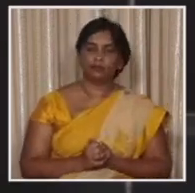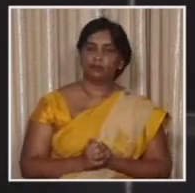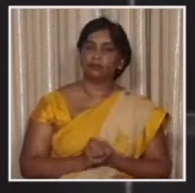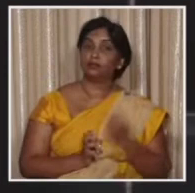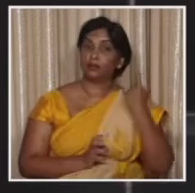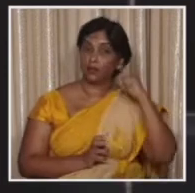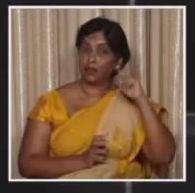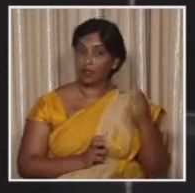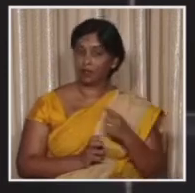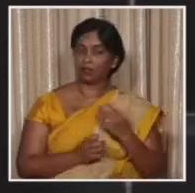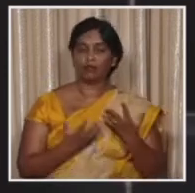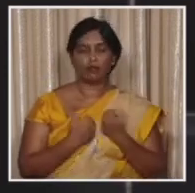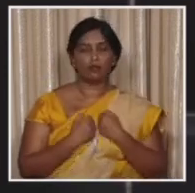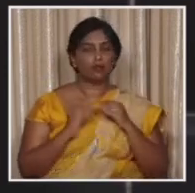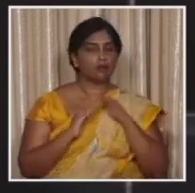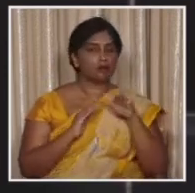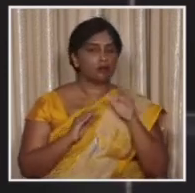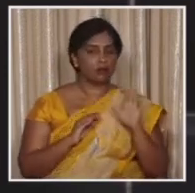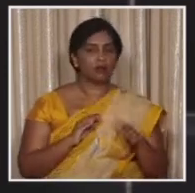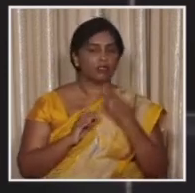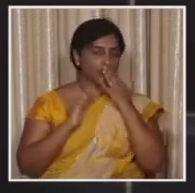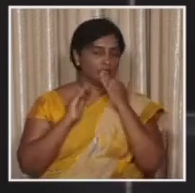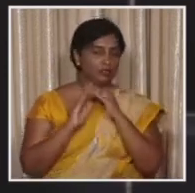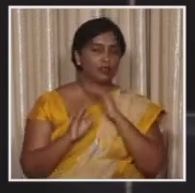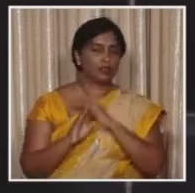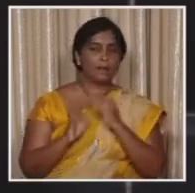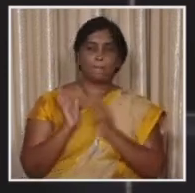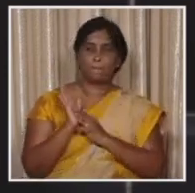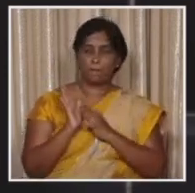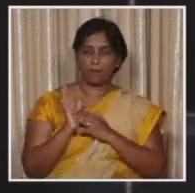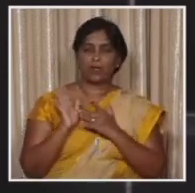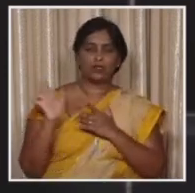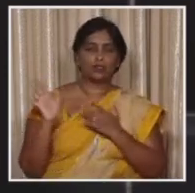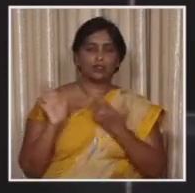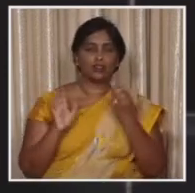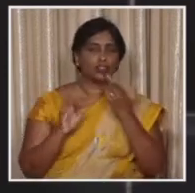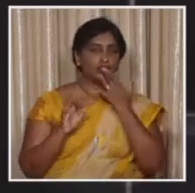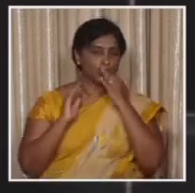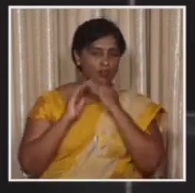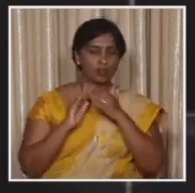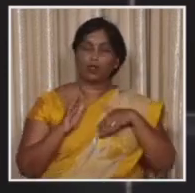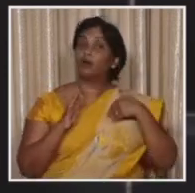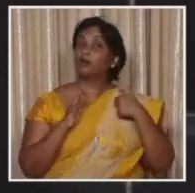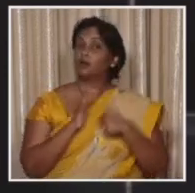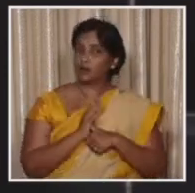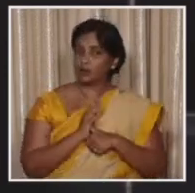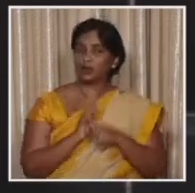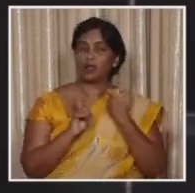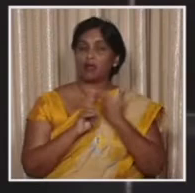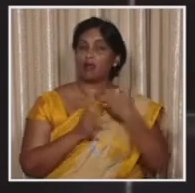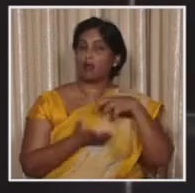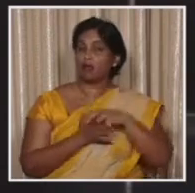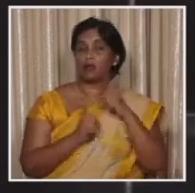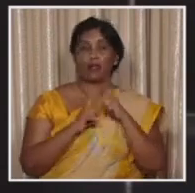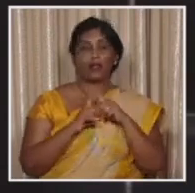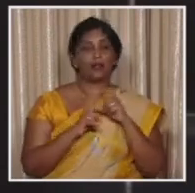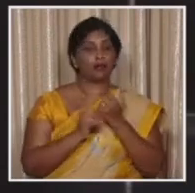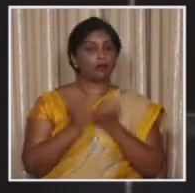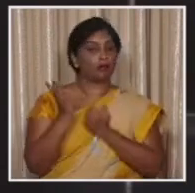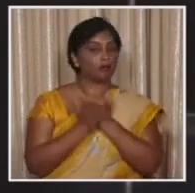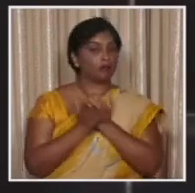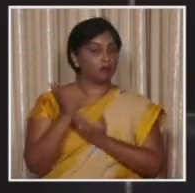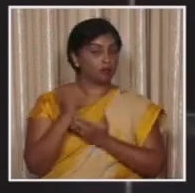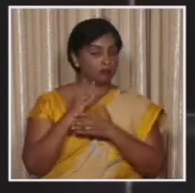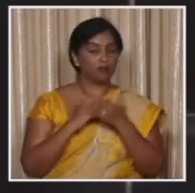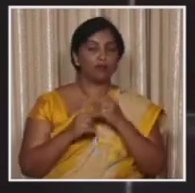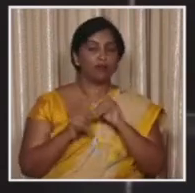ඊයේ දින මට ලැබුණු මගේ ගම් ප්‍රදේශයේ පාසලක් වන මාලිගයන සෑම් රිෆායි මහාවිද්‍යාලයේ විදුහල්පතිවරයා කලාප අධ්‍යක්ෂවරයා වෙත යවූ